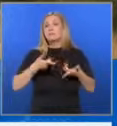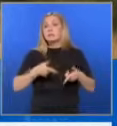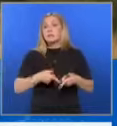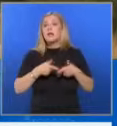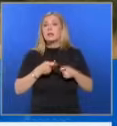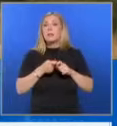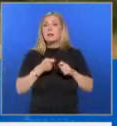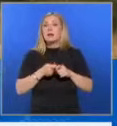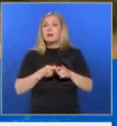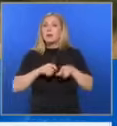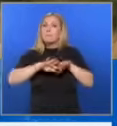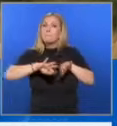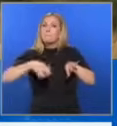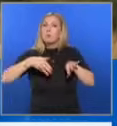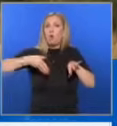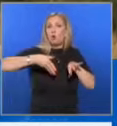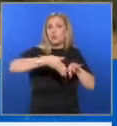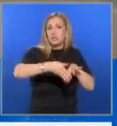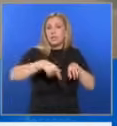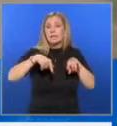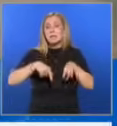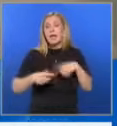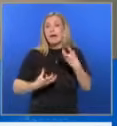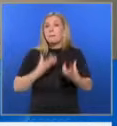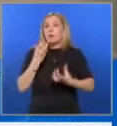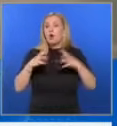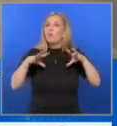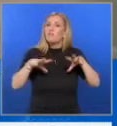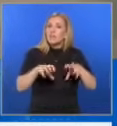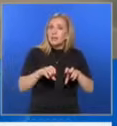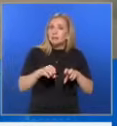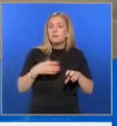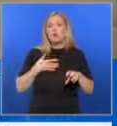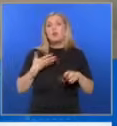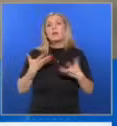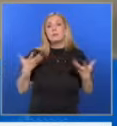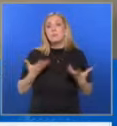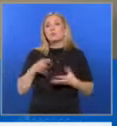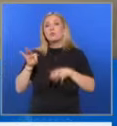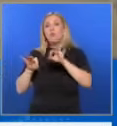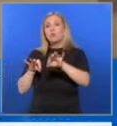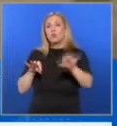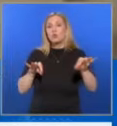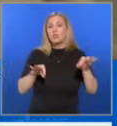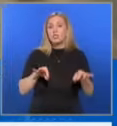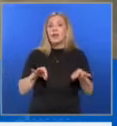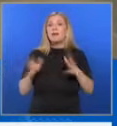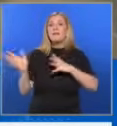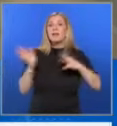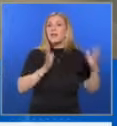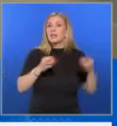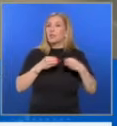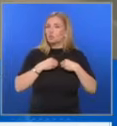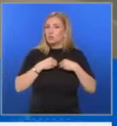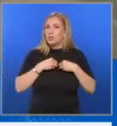просеки. На етапа пожара е овладян, но има много огнища. Вятъра продължава също така да се усеща в района, така че опасността